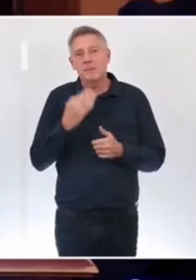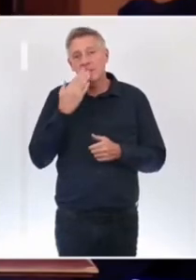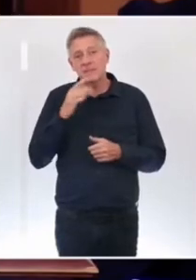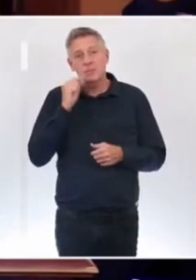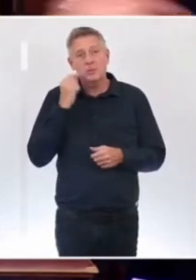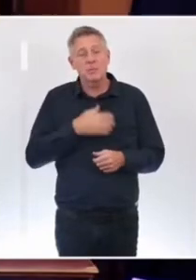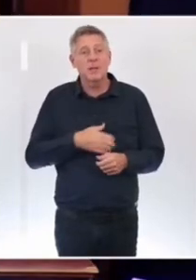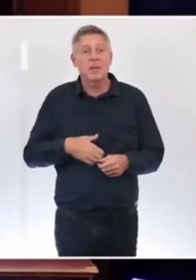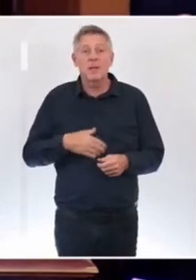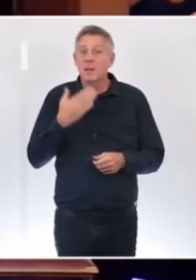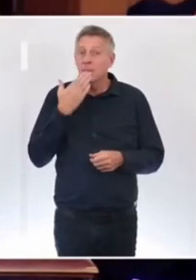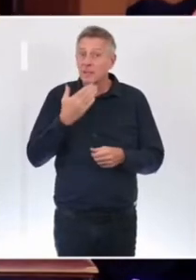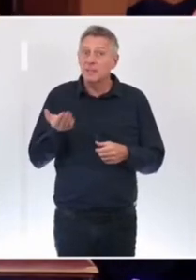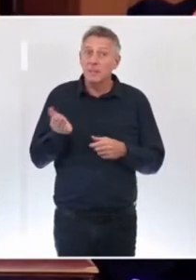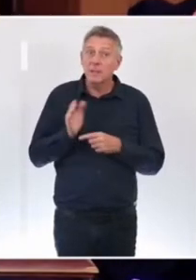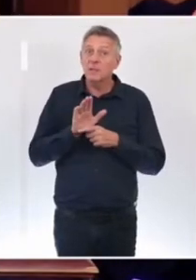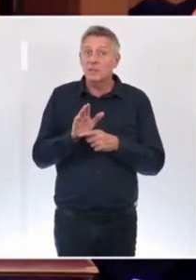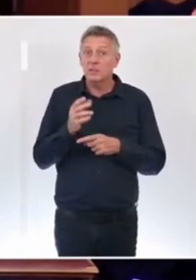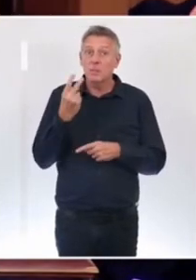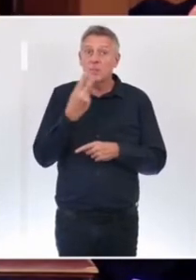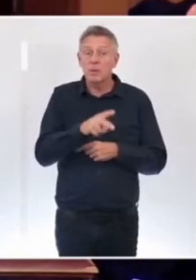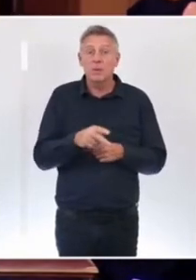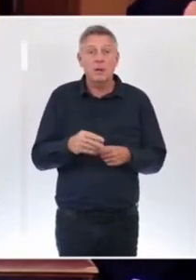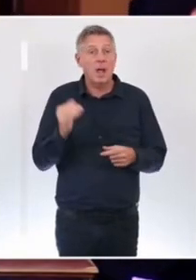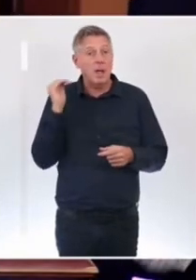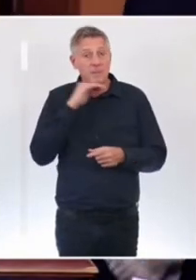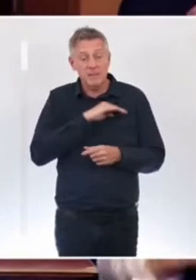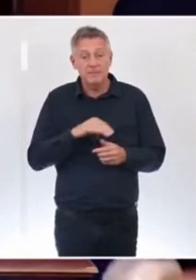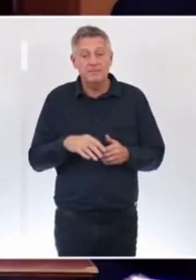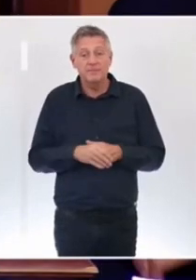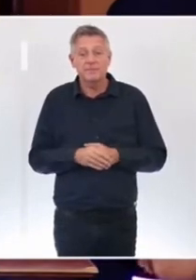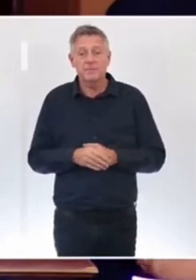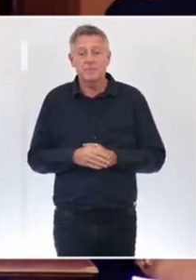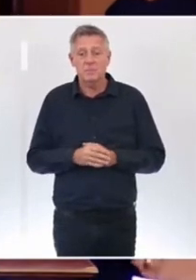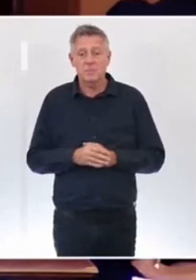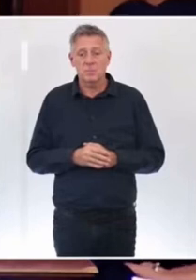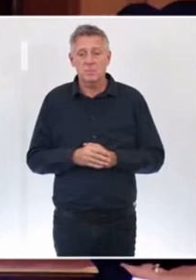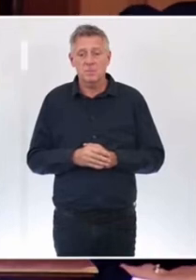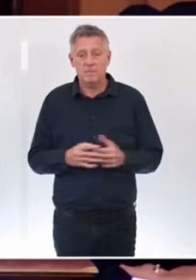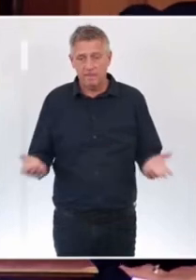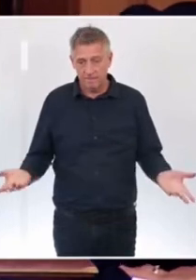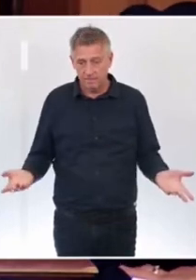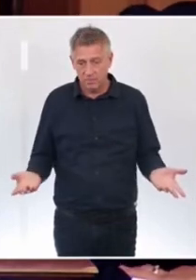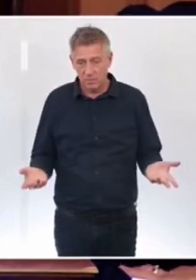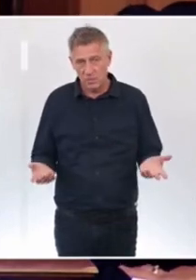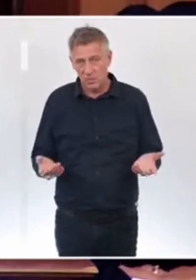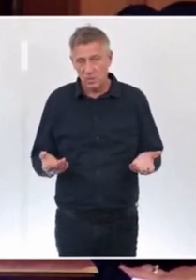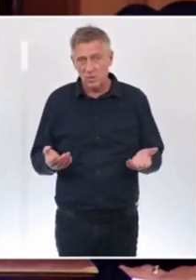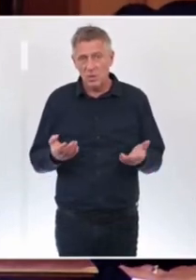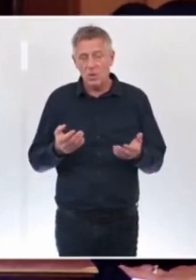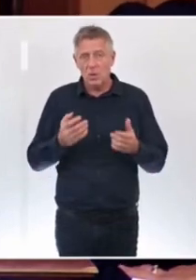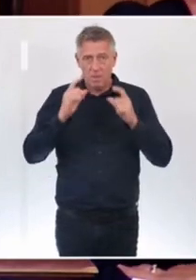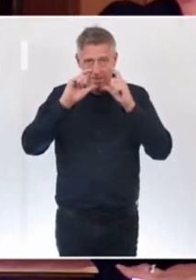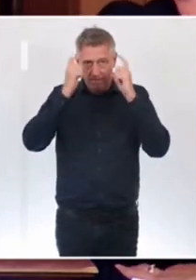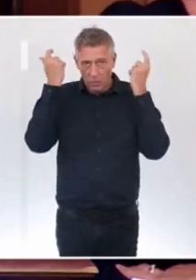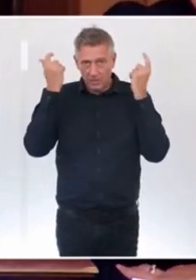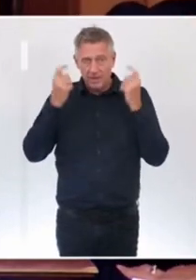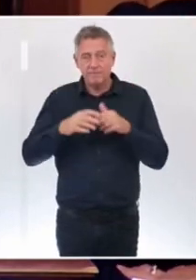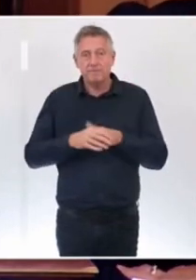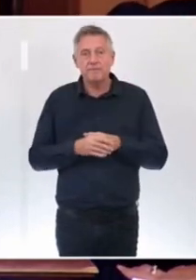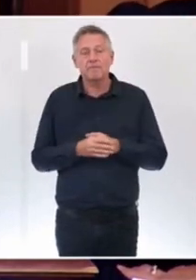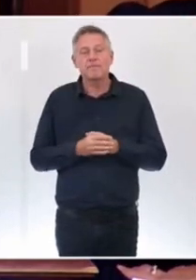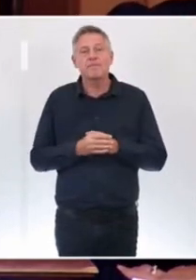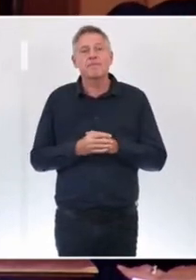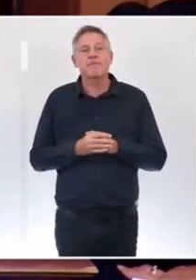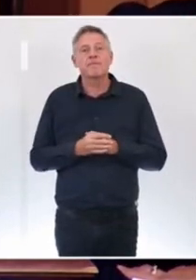Merci pour cette présentation rapide. Moi, depuis le début en fait du mandat, l'ensemble